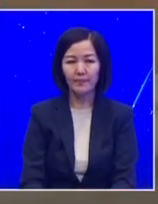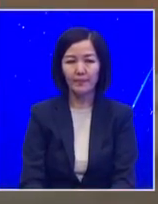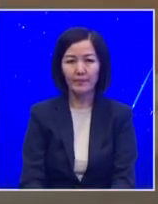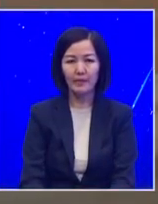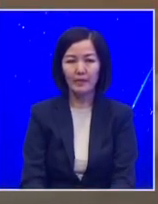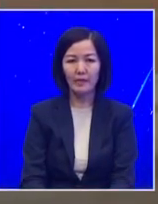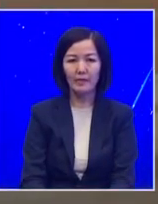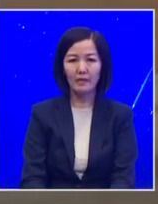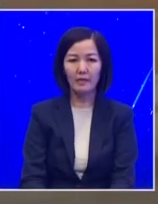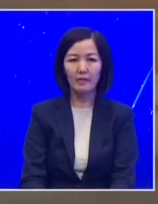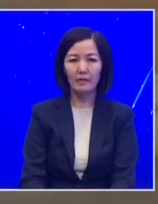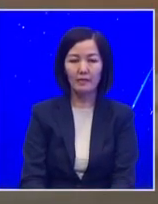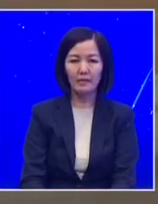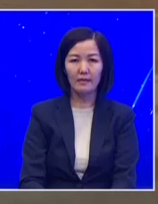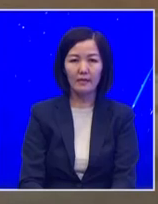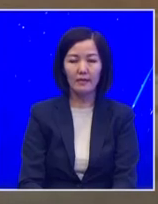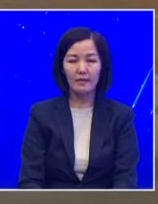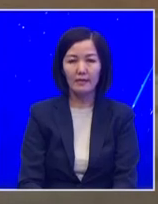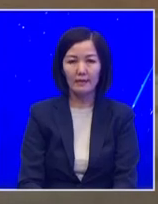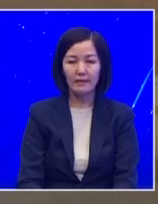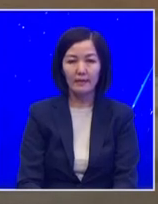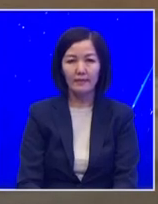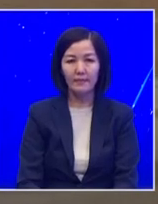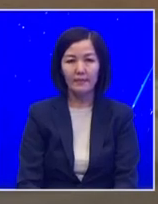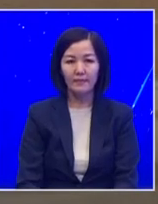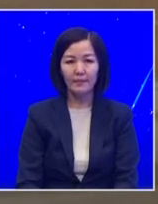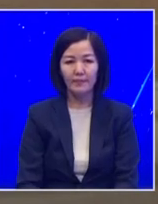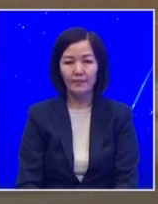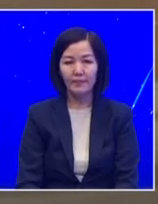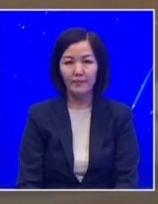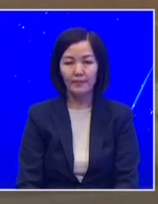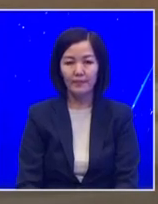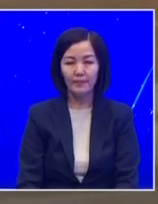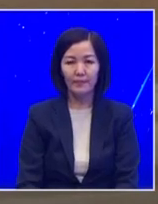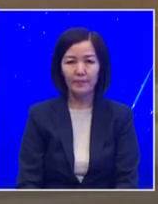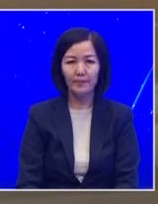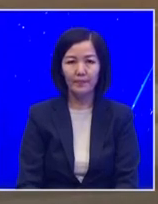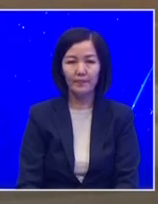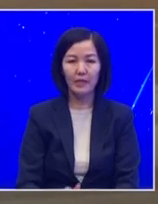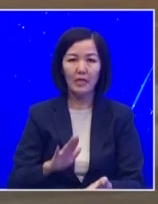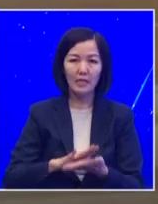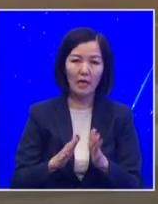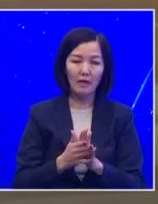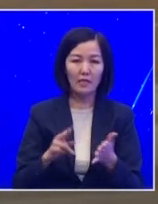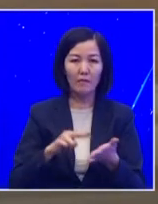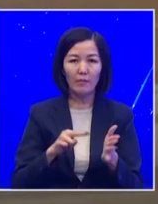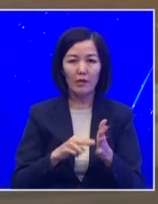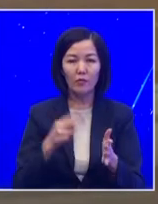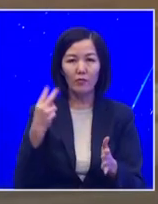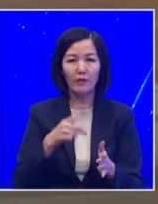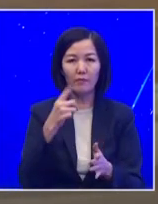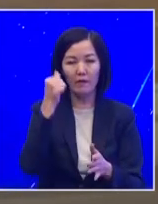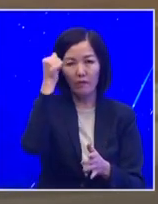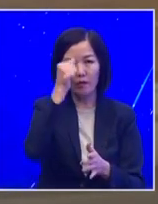Жалпы 2021 жылға жоспарға сәйкес бұқаралық спортты мына жастар арасында дамыту бойынша. Согласно плану на 2021